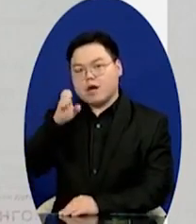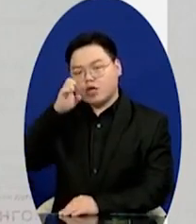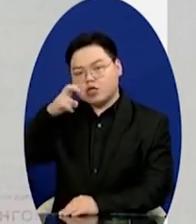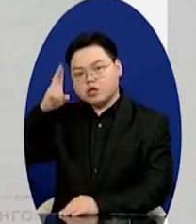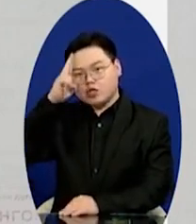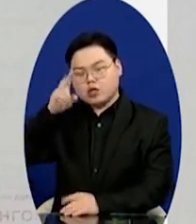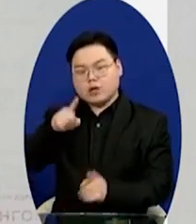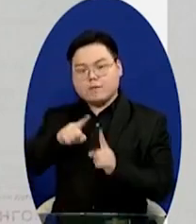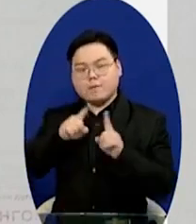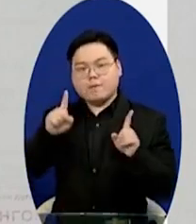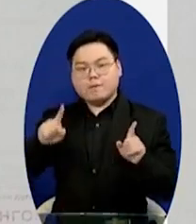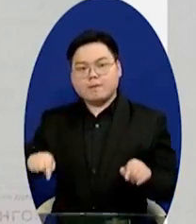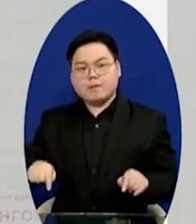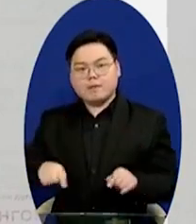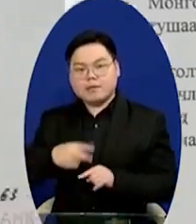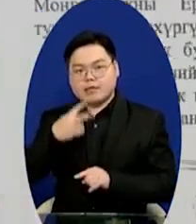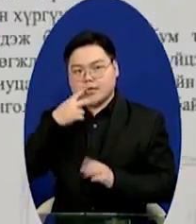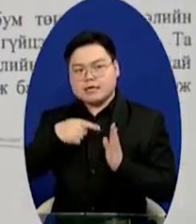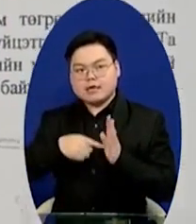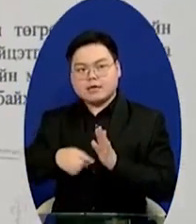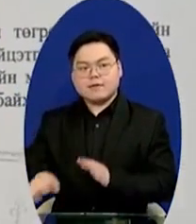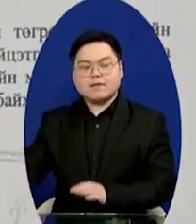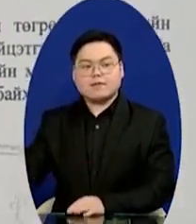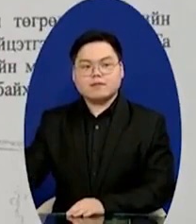бичгийг дараагийн бичиг үзэл.